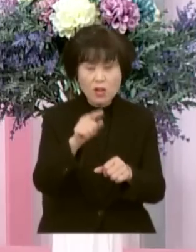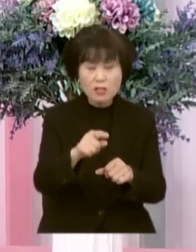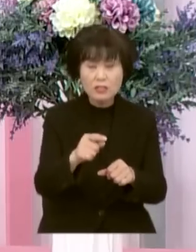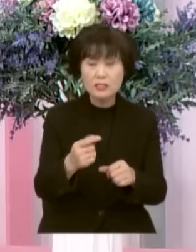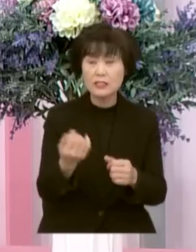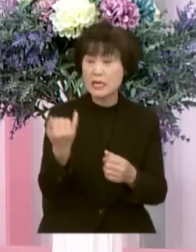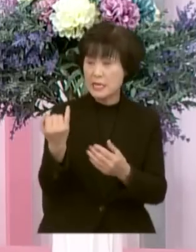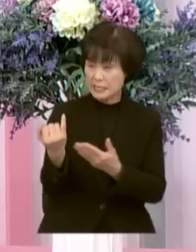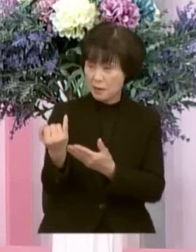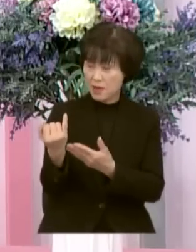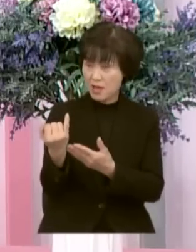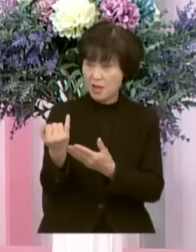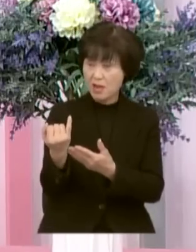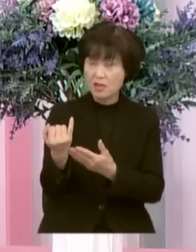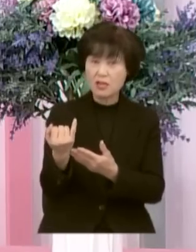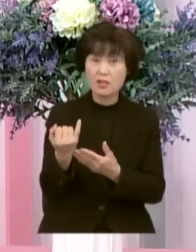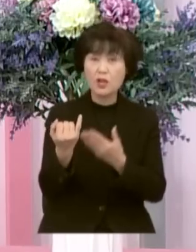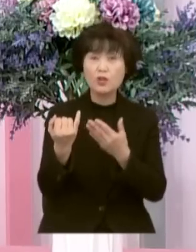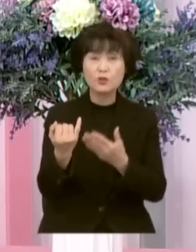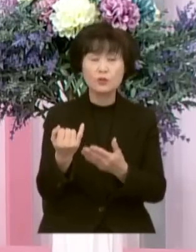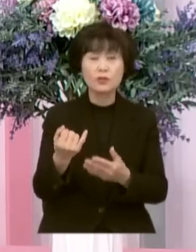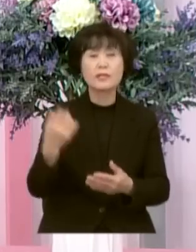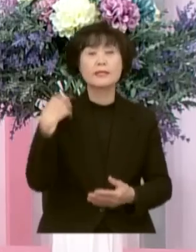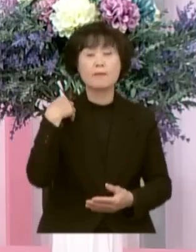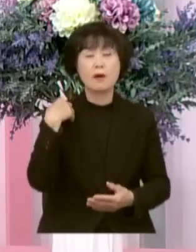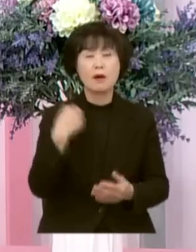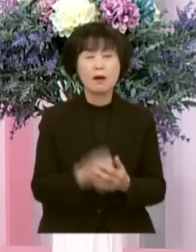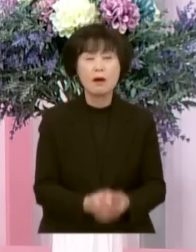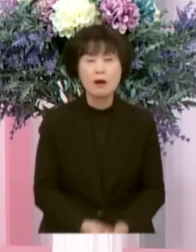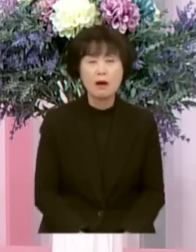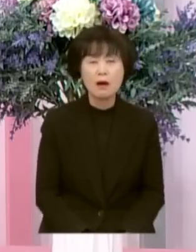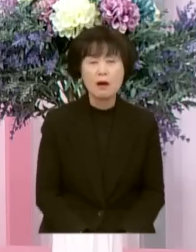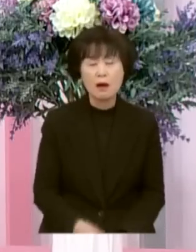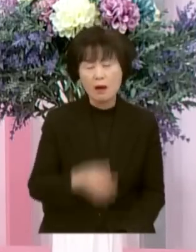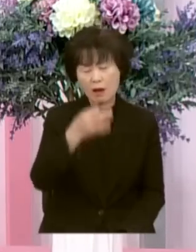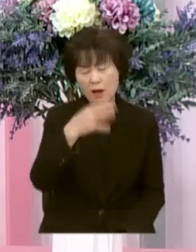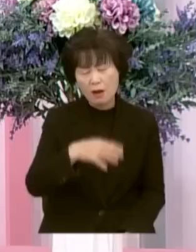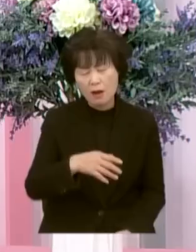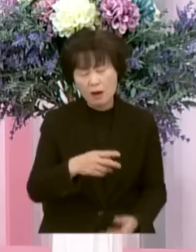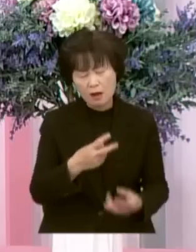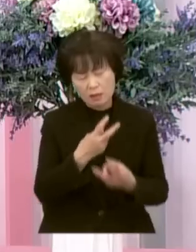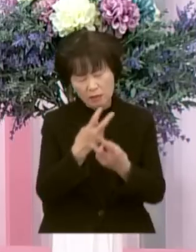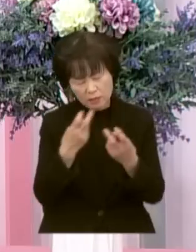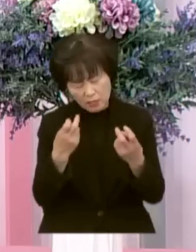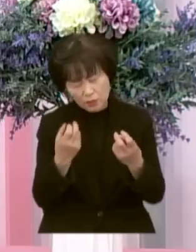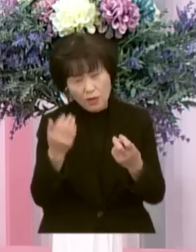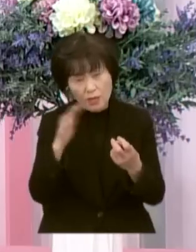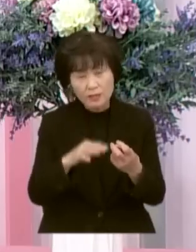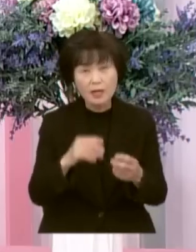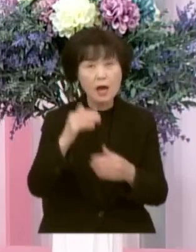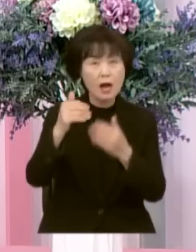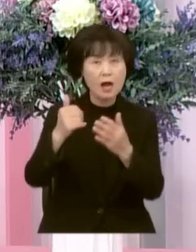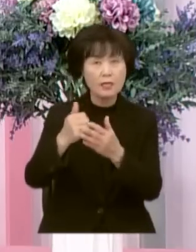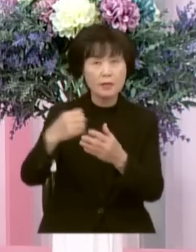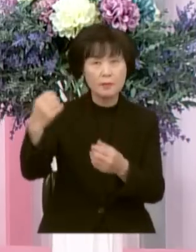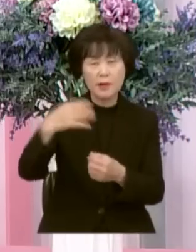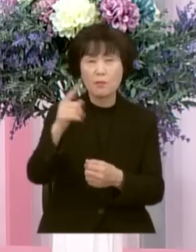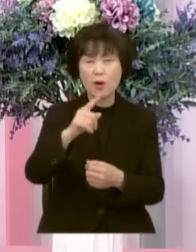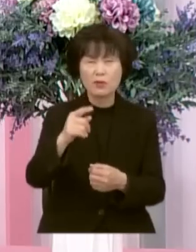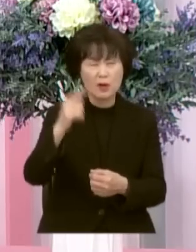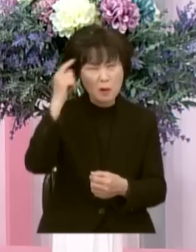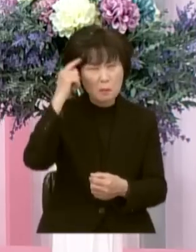꿈이 끝났어요. 그러면 이제 피곤하니까 잘라 그랬는데 하나님께서 야 너 머리 나쁘니까 쓰고 자